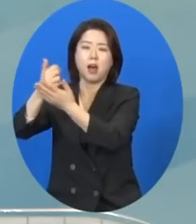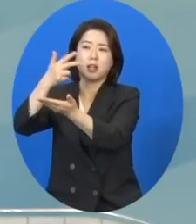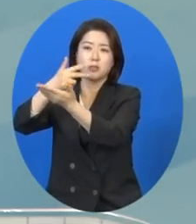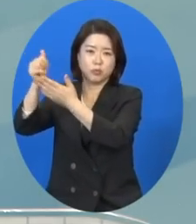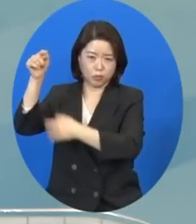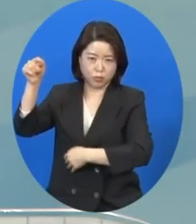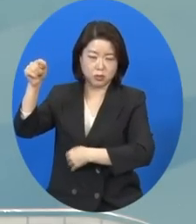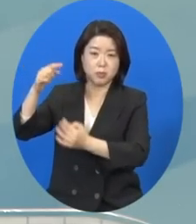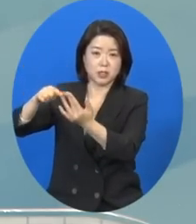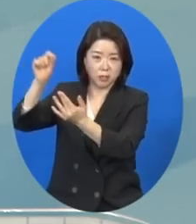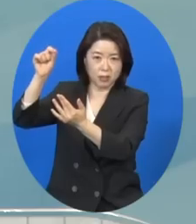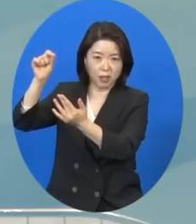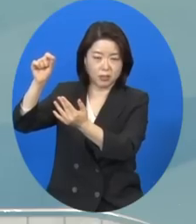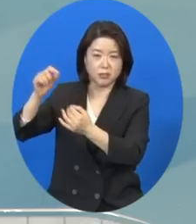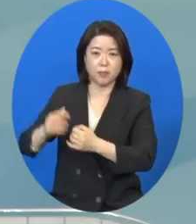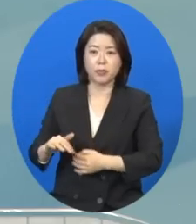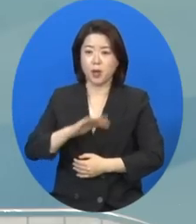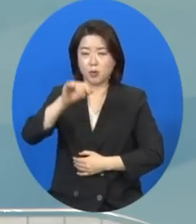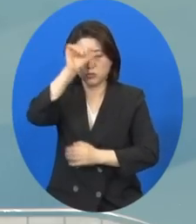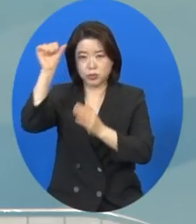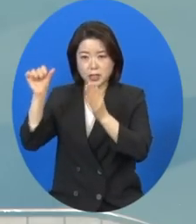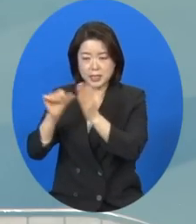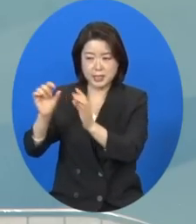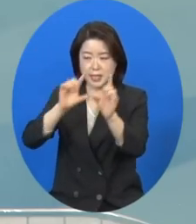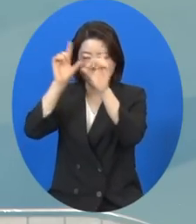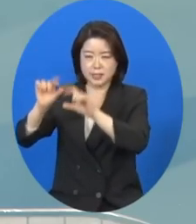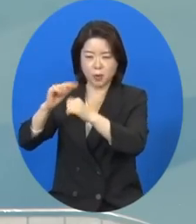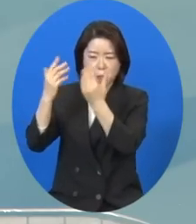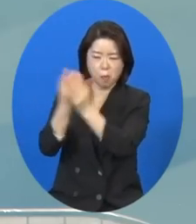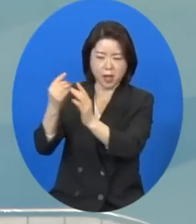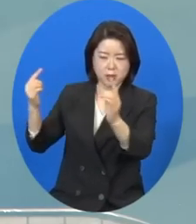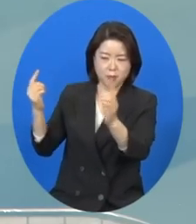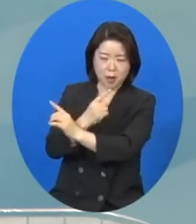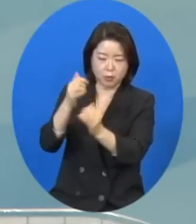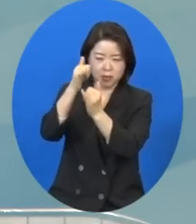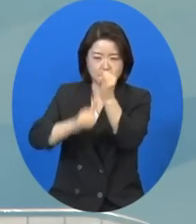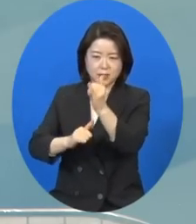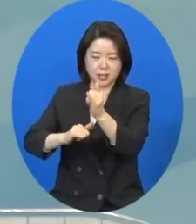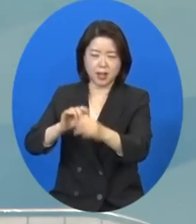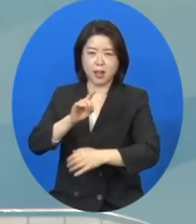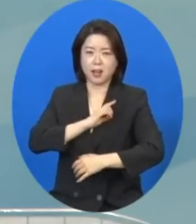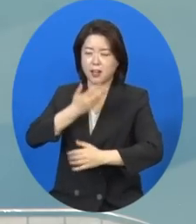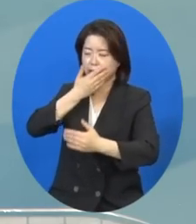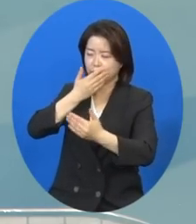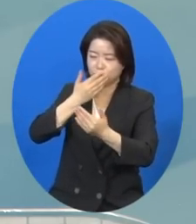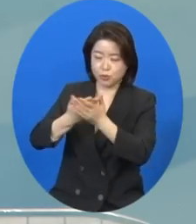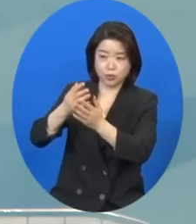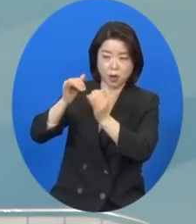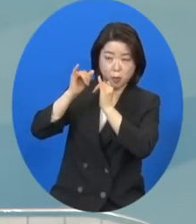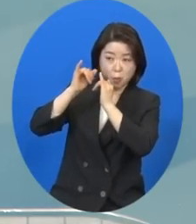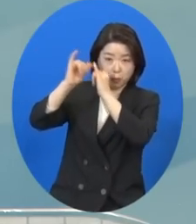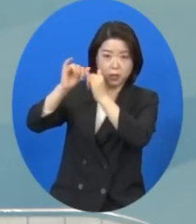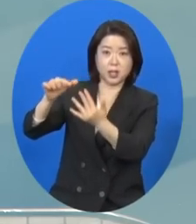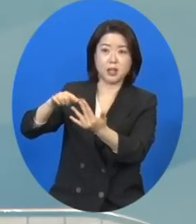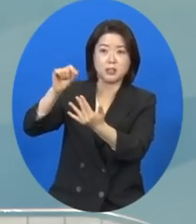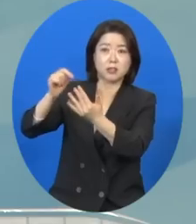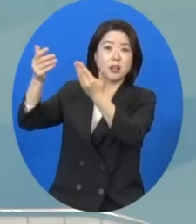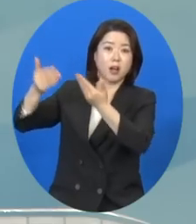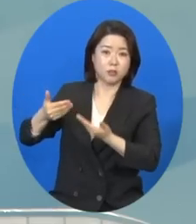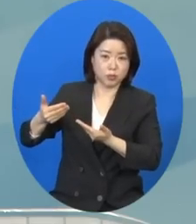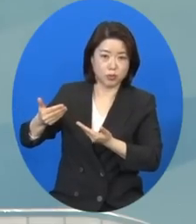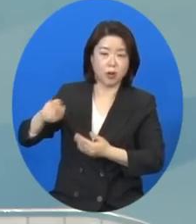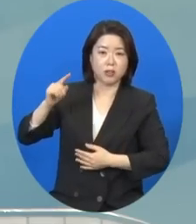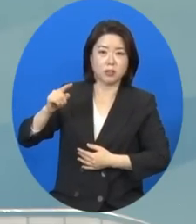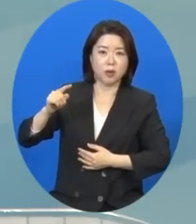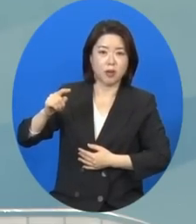주님의 선택은요 우리 인생과 삶을 완전히 바꾸어 버리는 역사상 가장 결정적이고 위대한 선택을 내리고 그것은